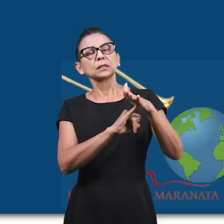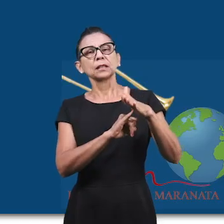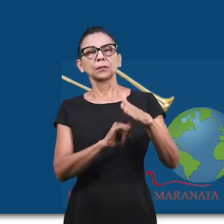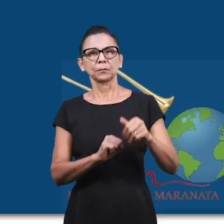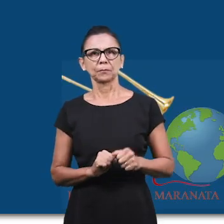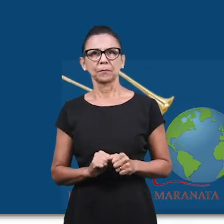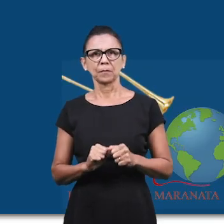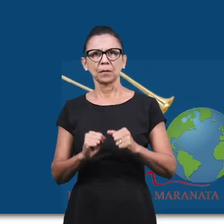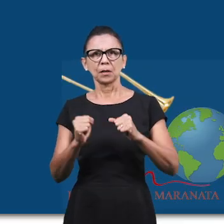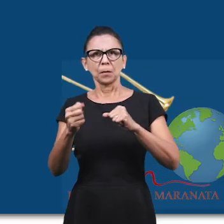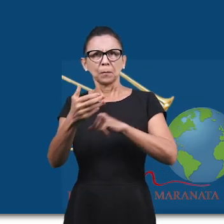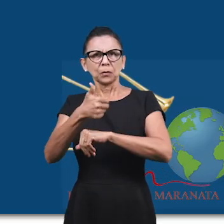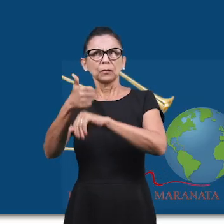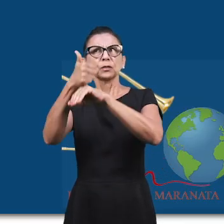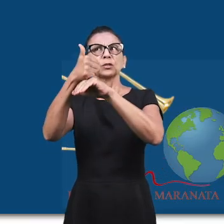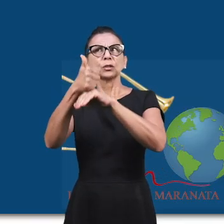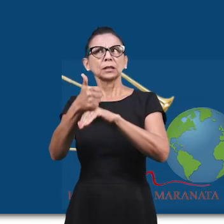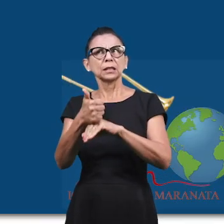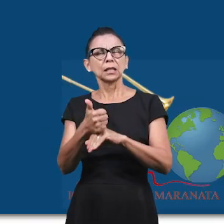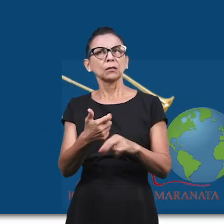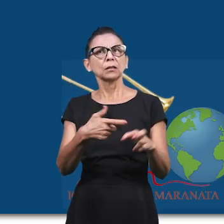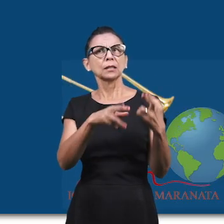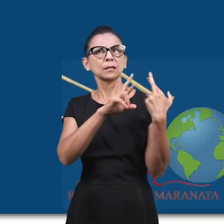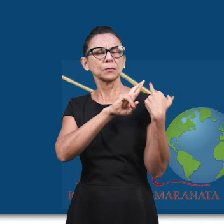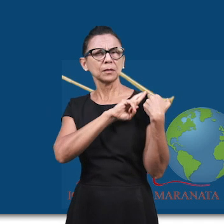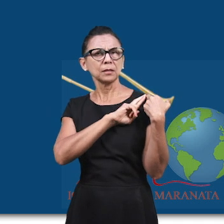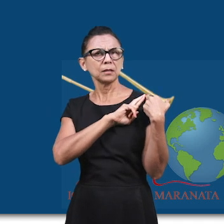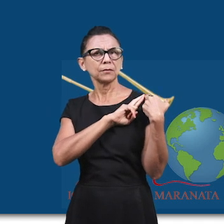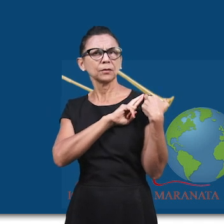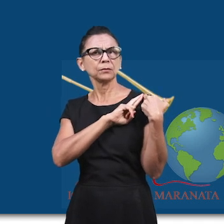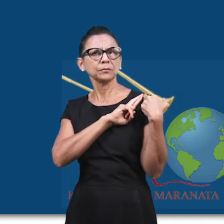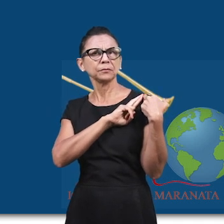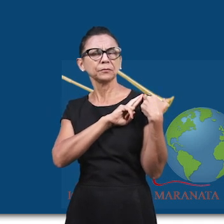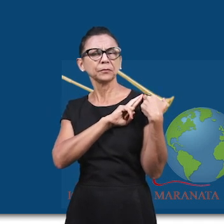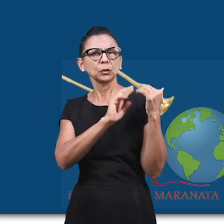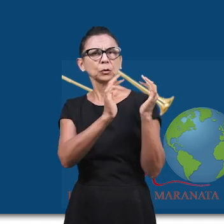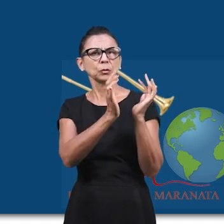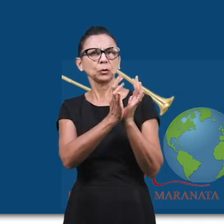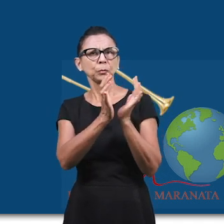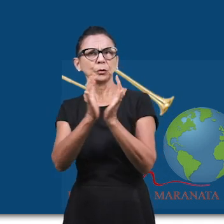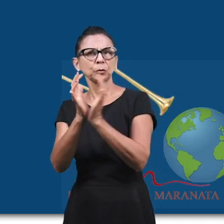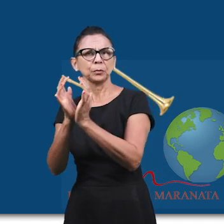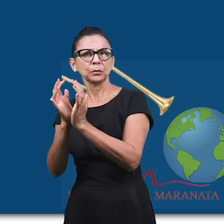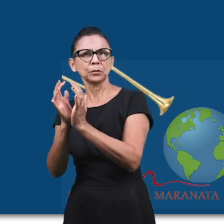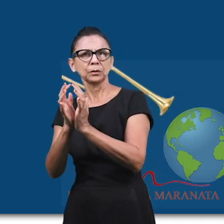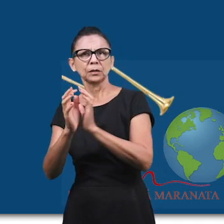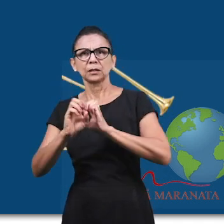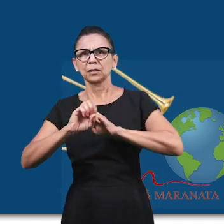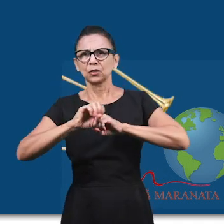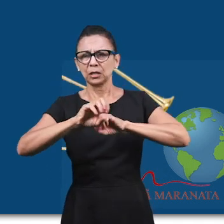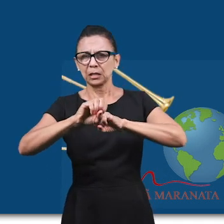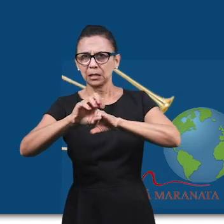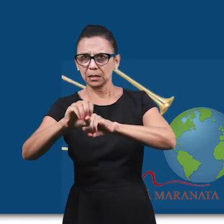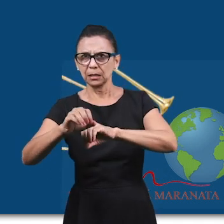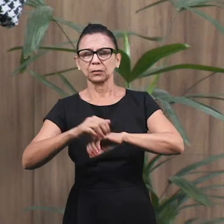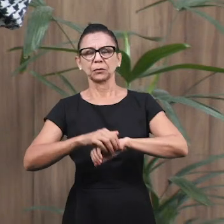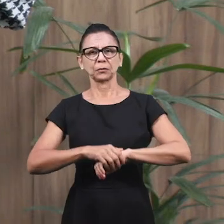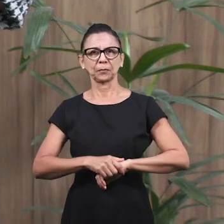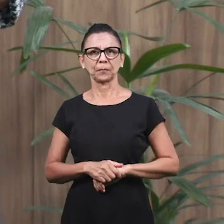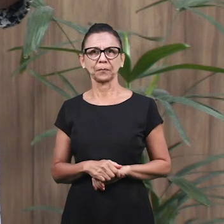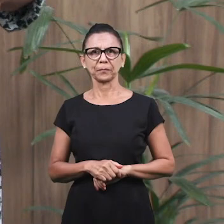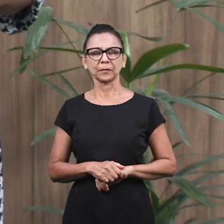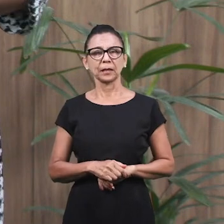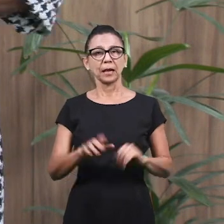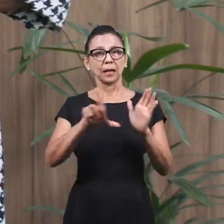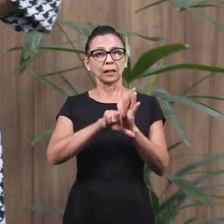Какие институты и какие работники отвечают за каждый уровень национального